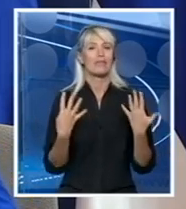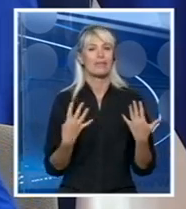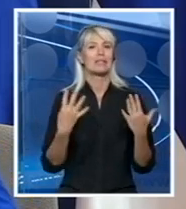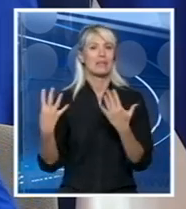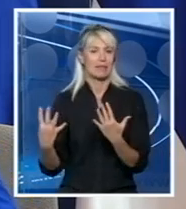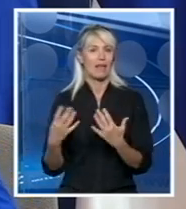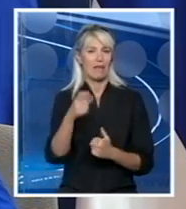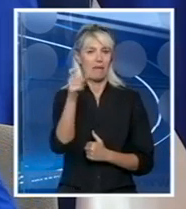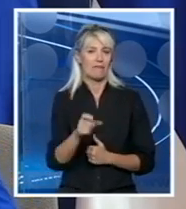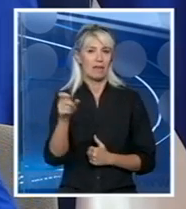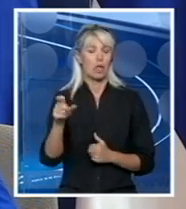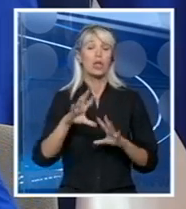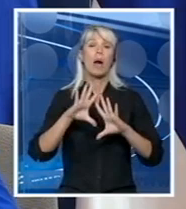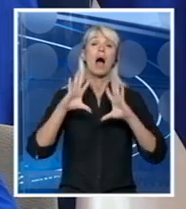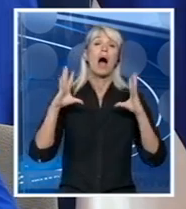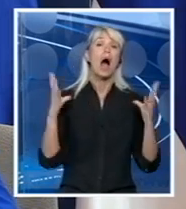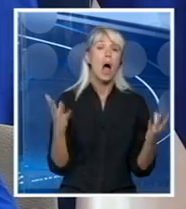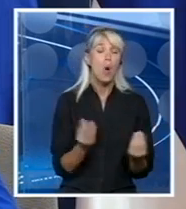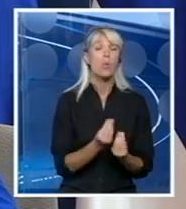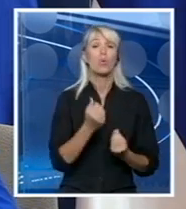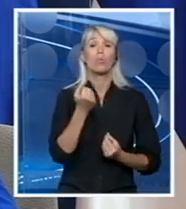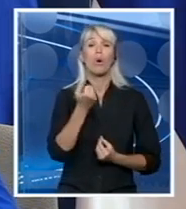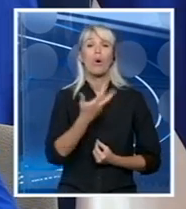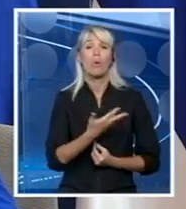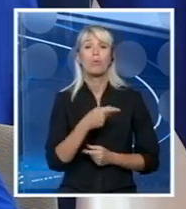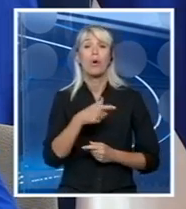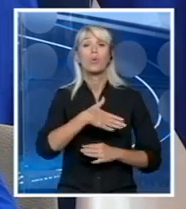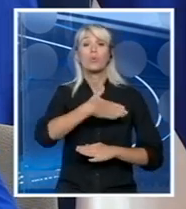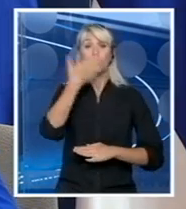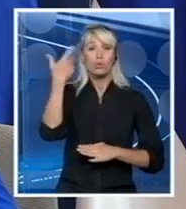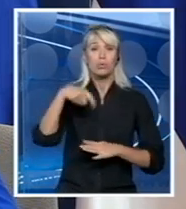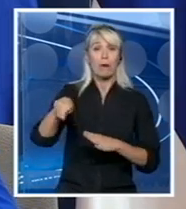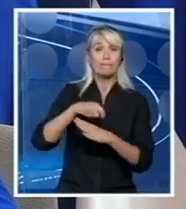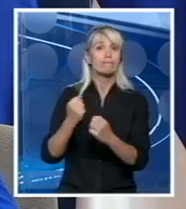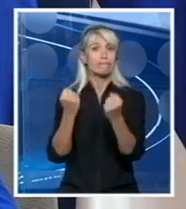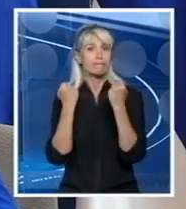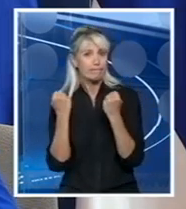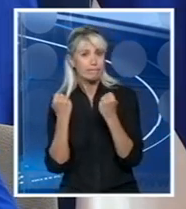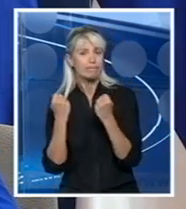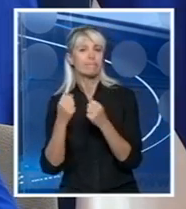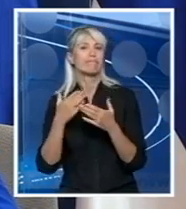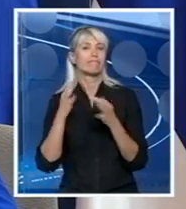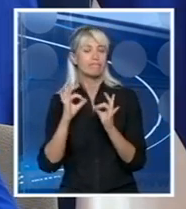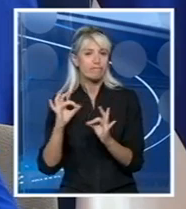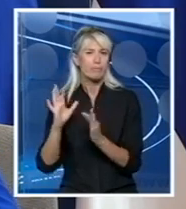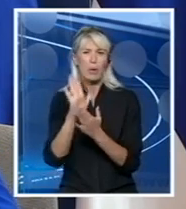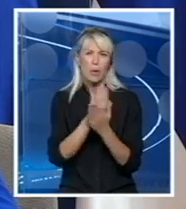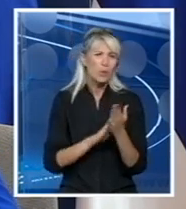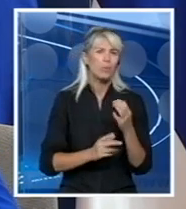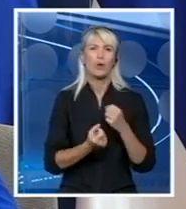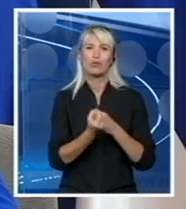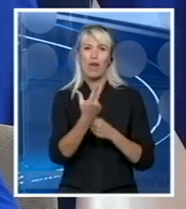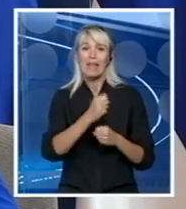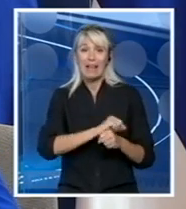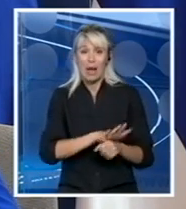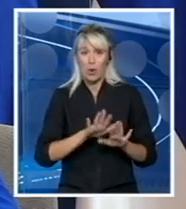8.799. Ukupan broj osoba koje su izlečene od COVID-19 od početka epidemije